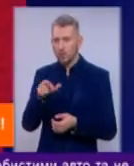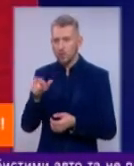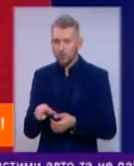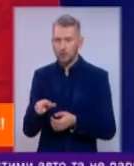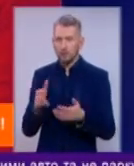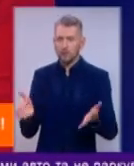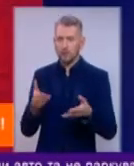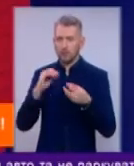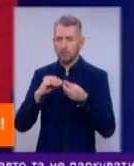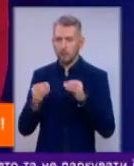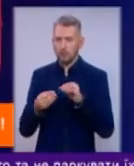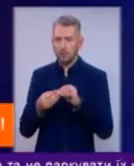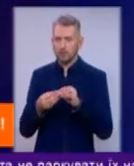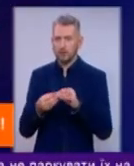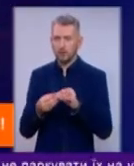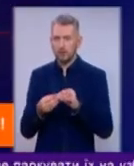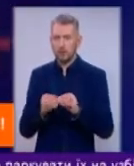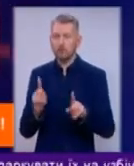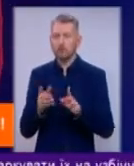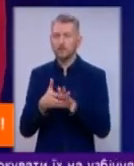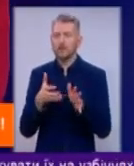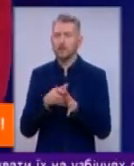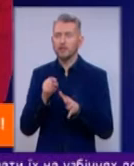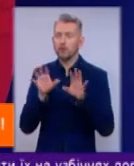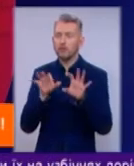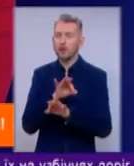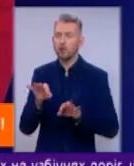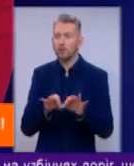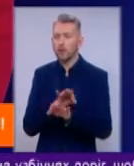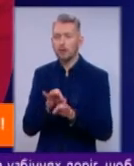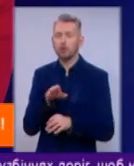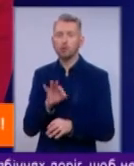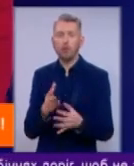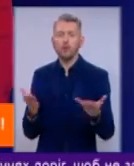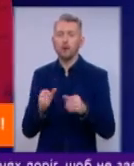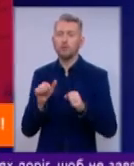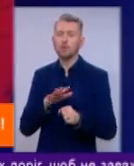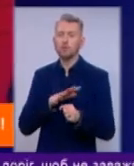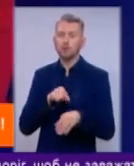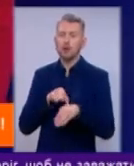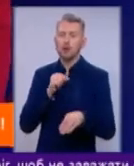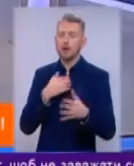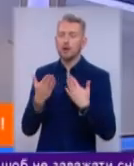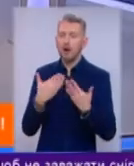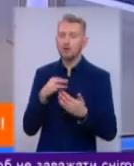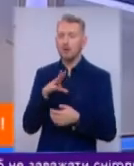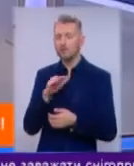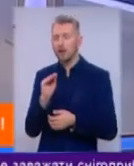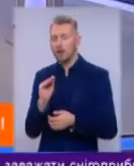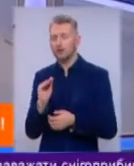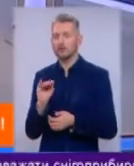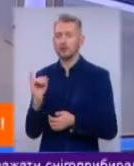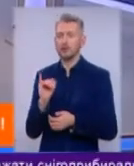підняти проблеми, чого не вистачає в цьому законопроєкті, то яка може бути реакція МВФ і